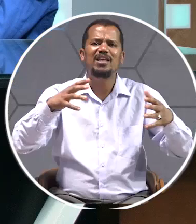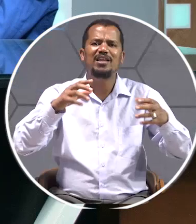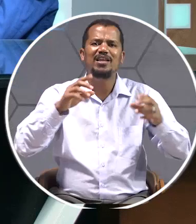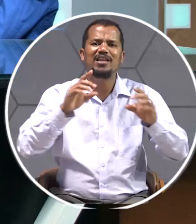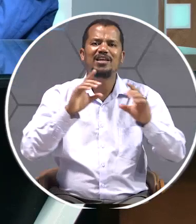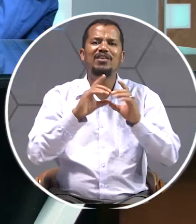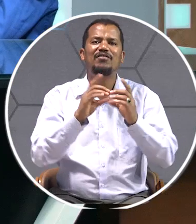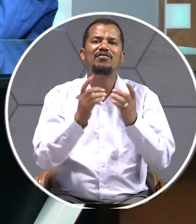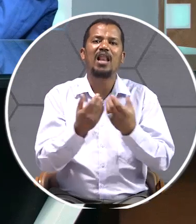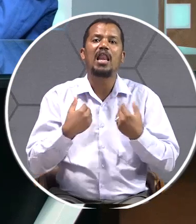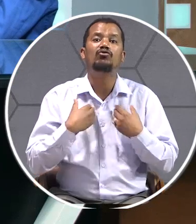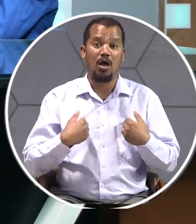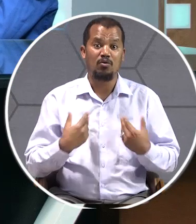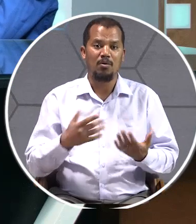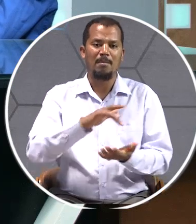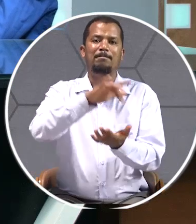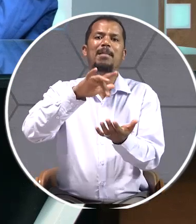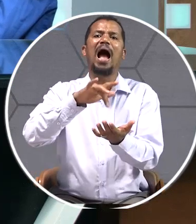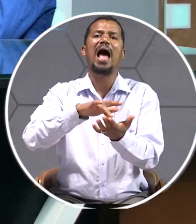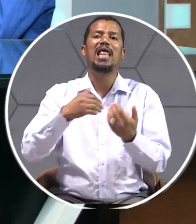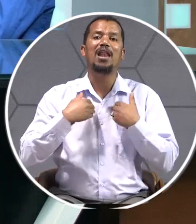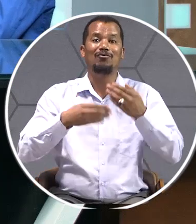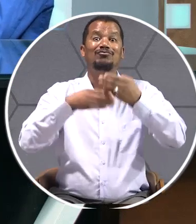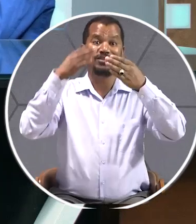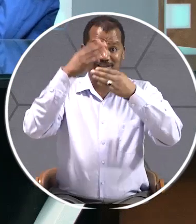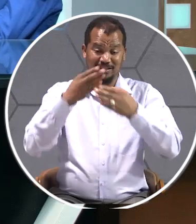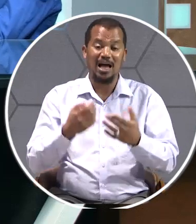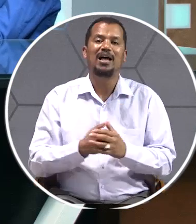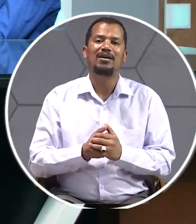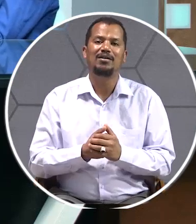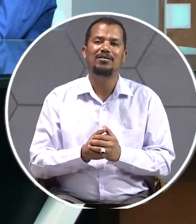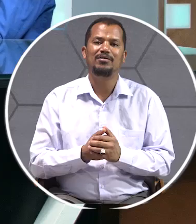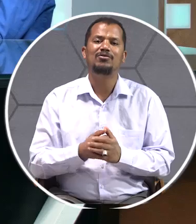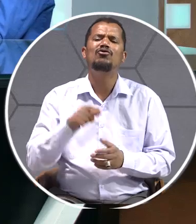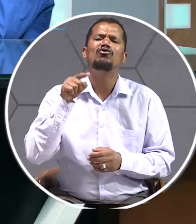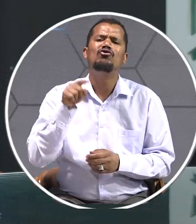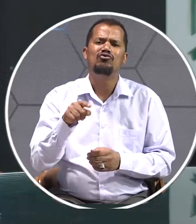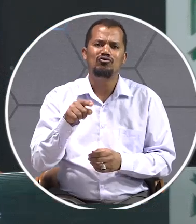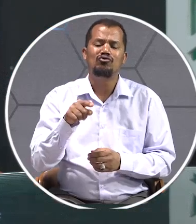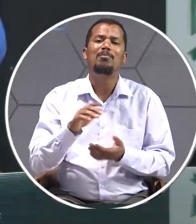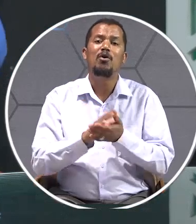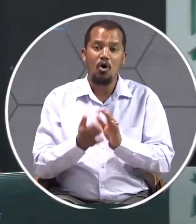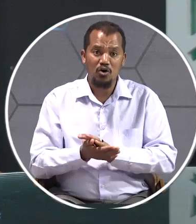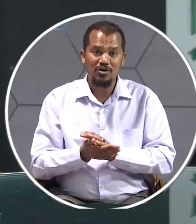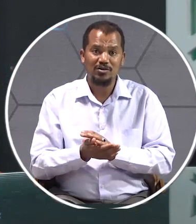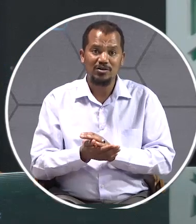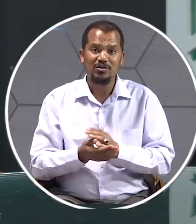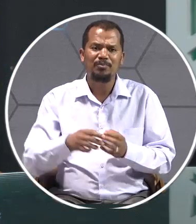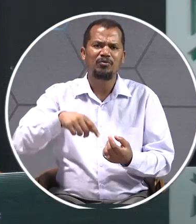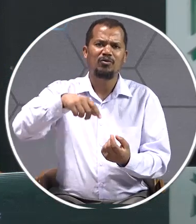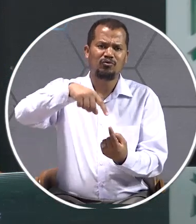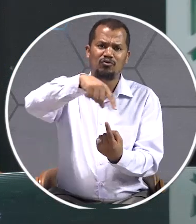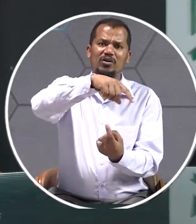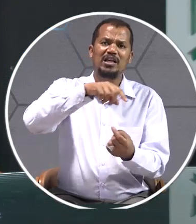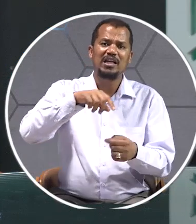ህንጻ ማለት ነው አዎ ማhall ላይ ያለው ህንጻ እሱ ጋር የሰራው ቢልዲንግ አዎ እሱ ቢሆን እንደውም ዙሪያ ነው አይደለ